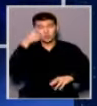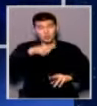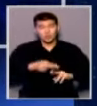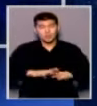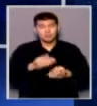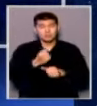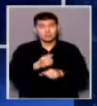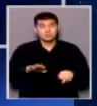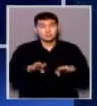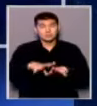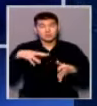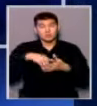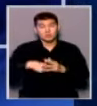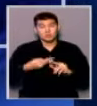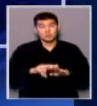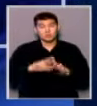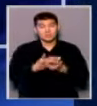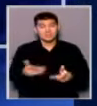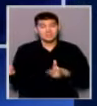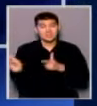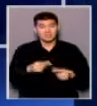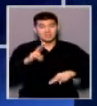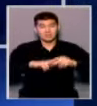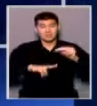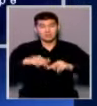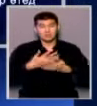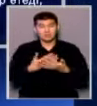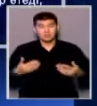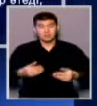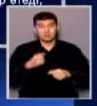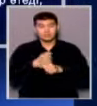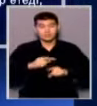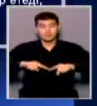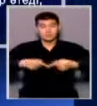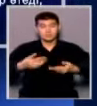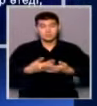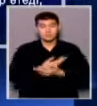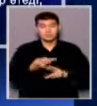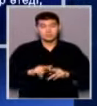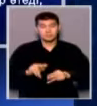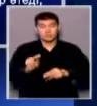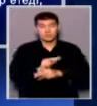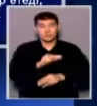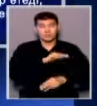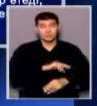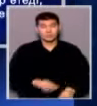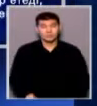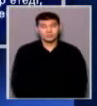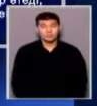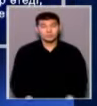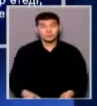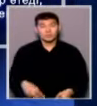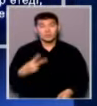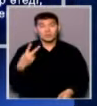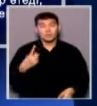2021-2024 годы, включение в нее требований согласования строительства гидротехнических сооружений и режима работы водохранилищ. В соответствии со